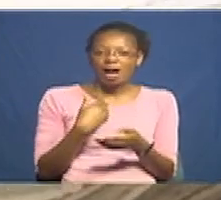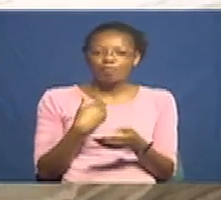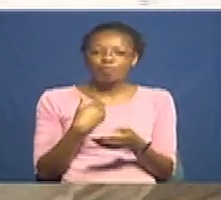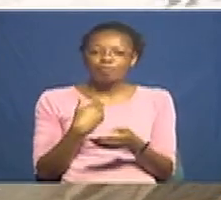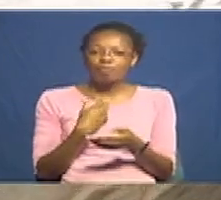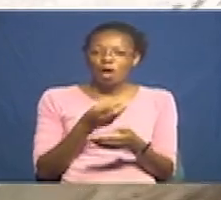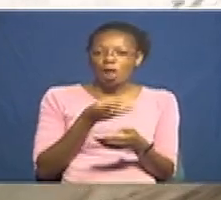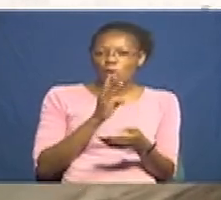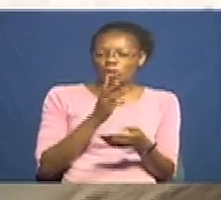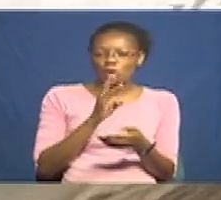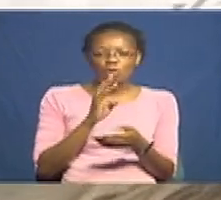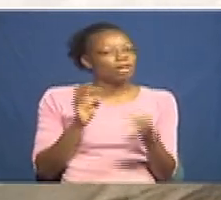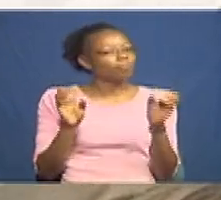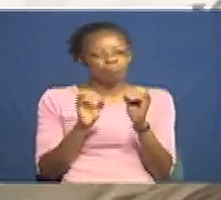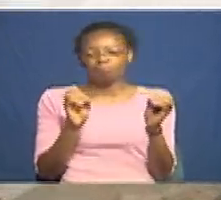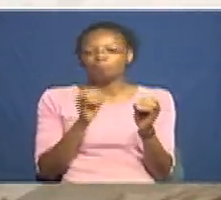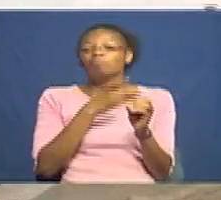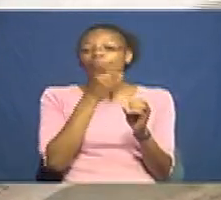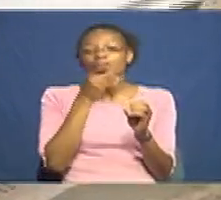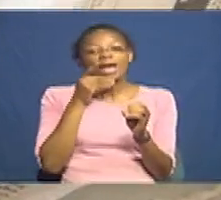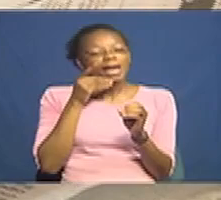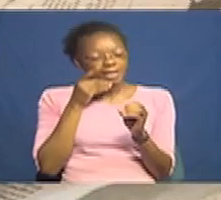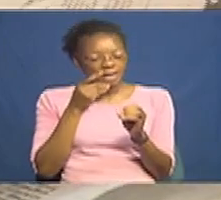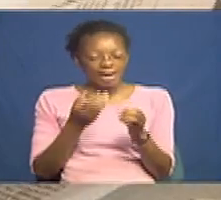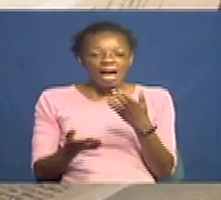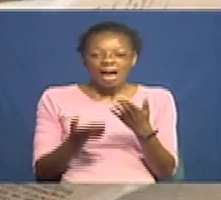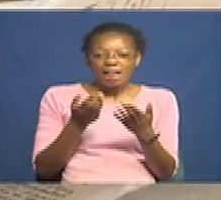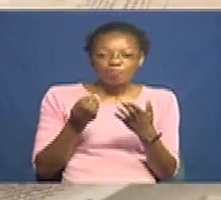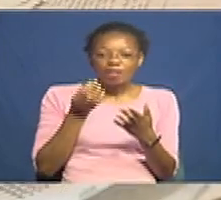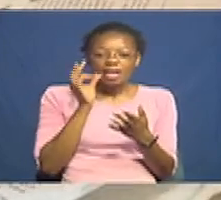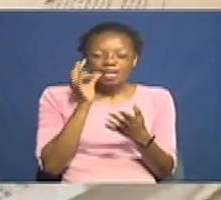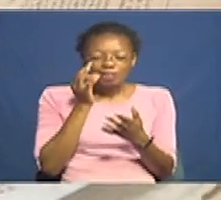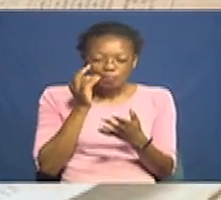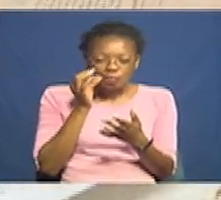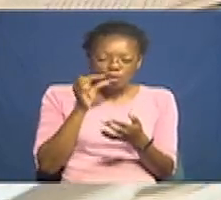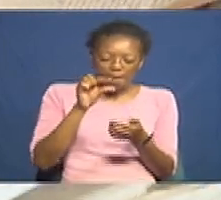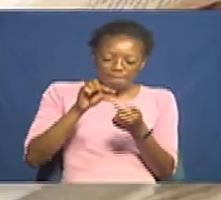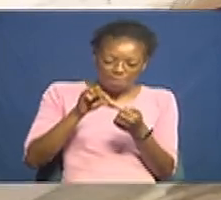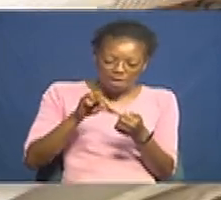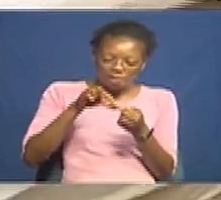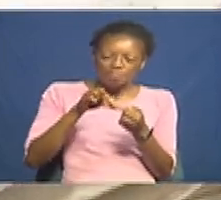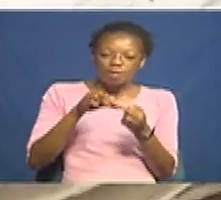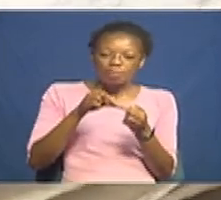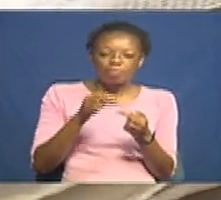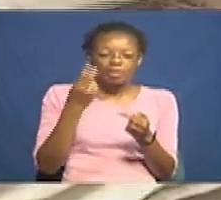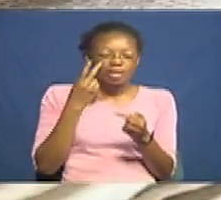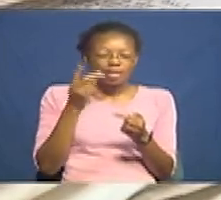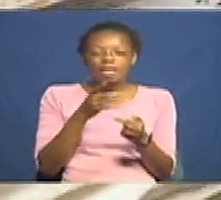ya kuwa imekauka, kwa sababu isipokauka ita wakati napeleka kwa